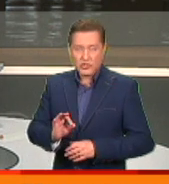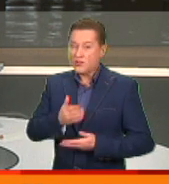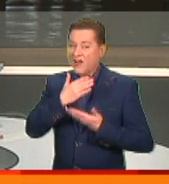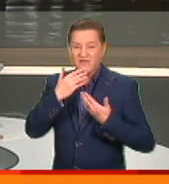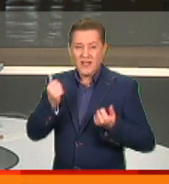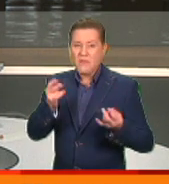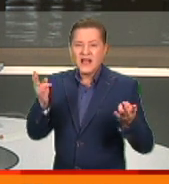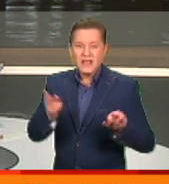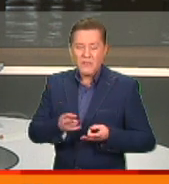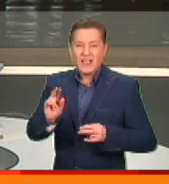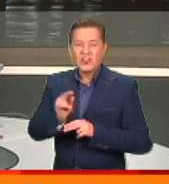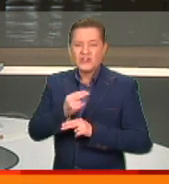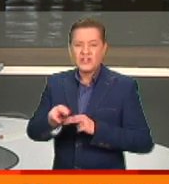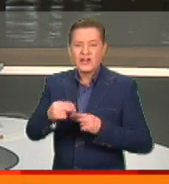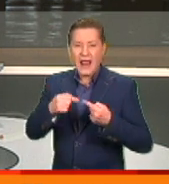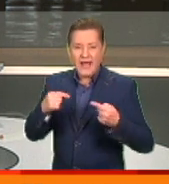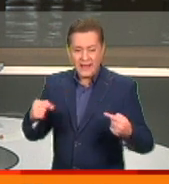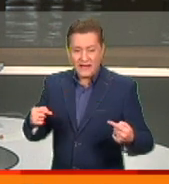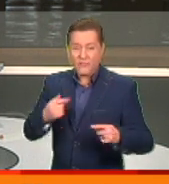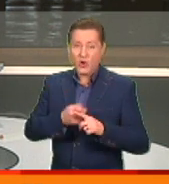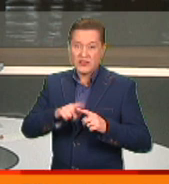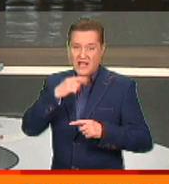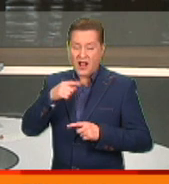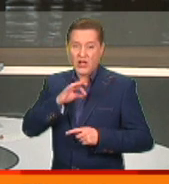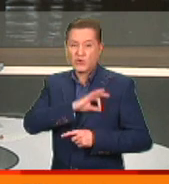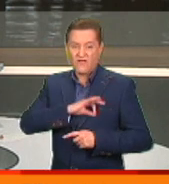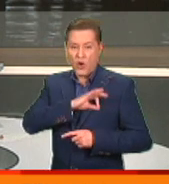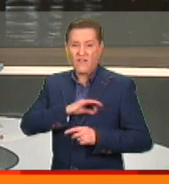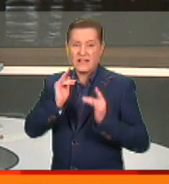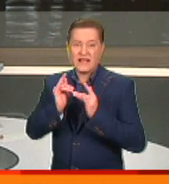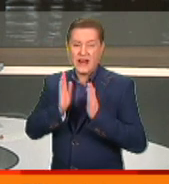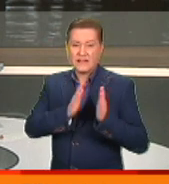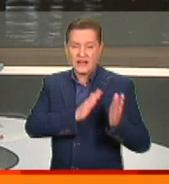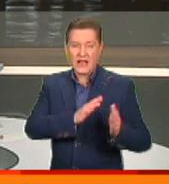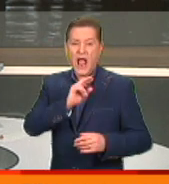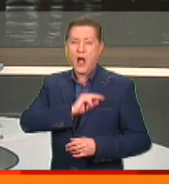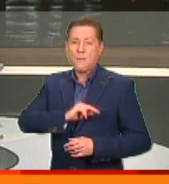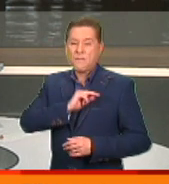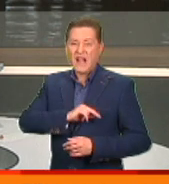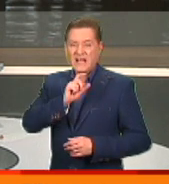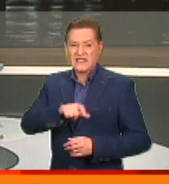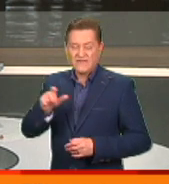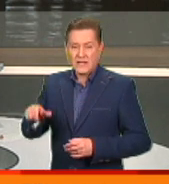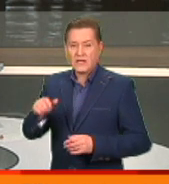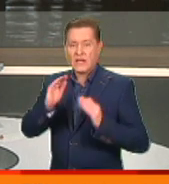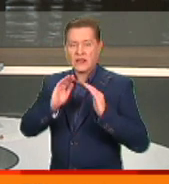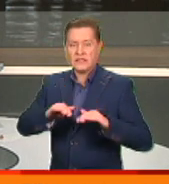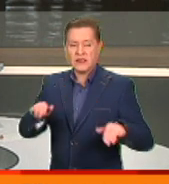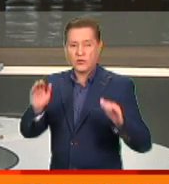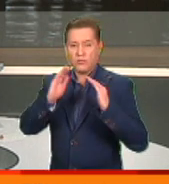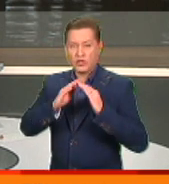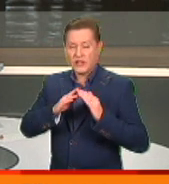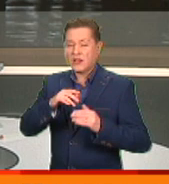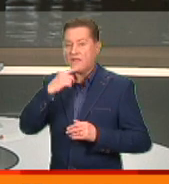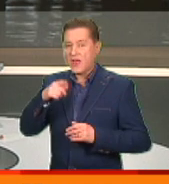навіть найнеобхідніших ліків. Про це кажуть самі вихователі інтернатів. А працівники дитбудинків нарікають на